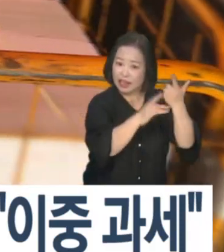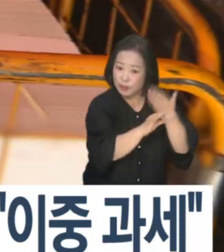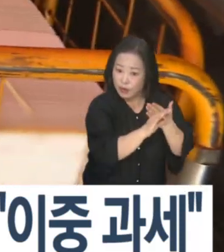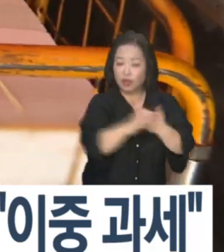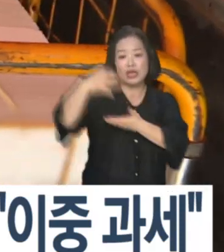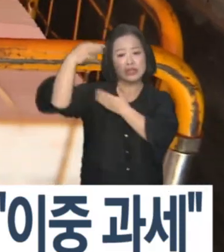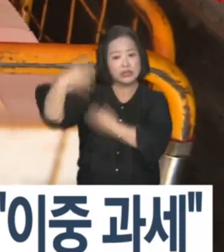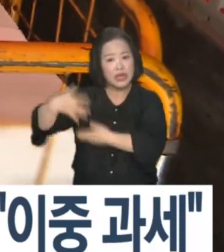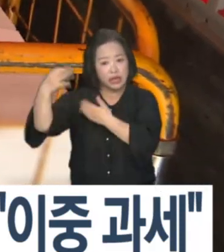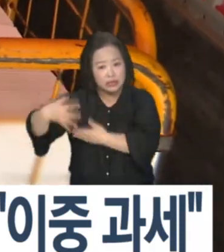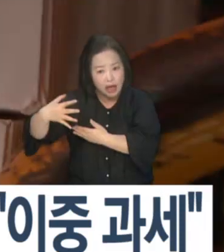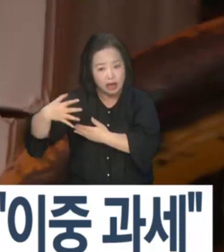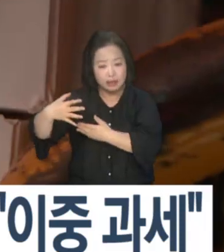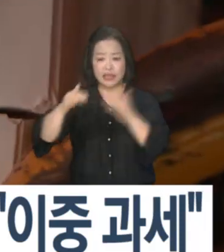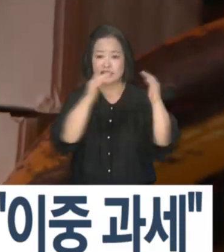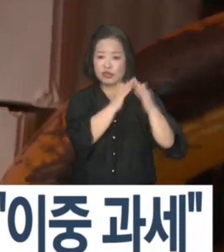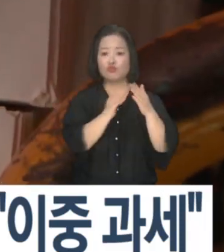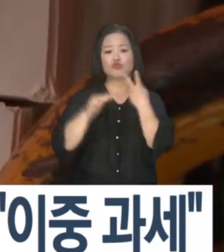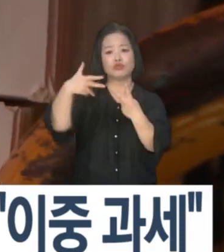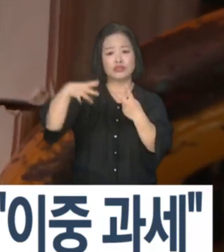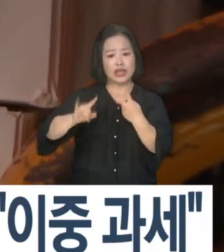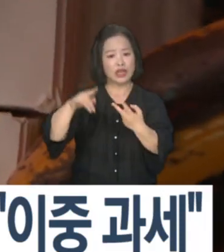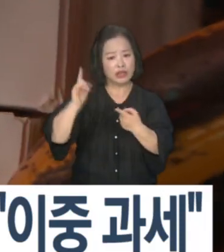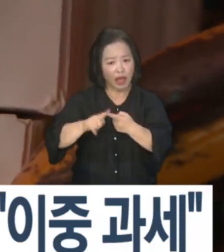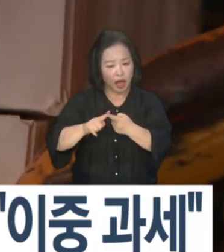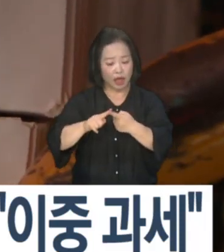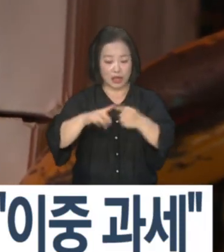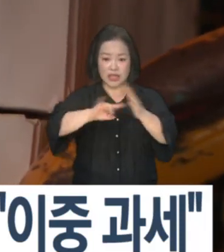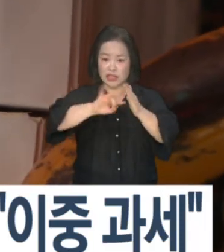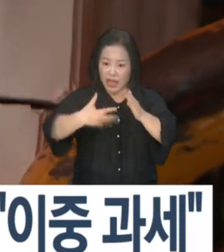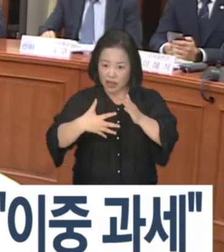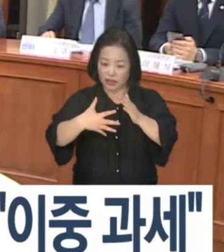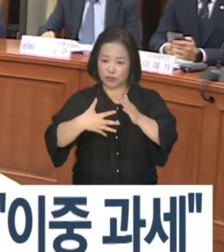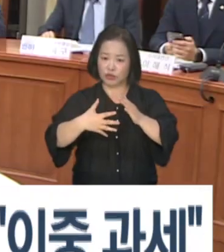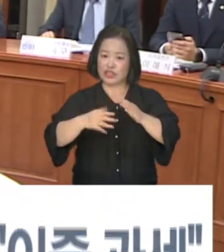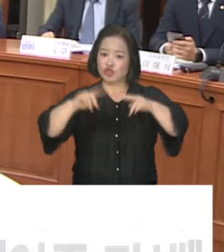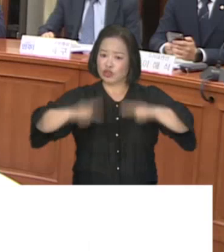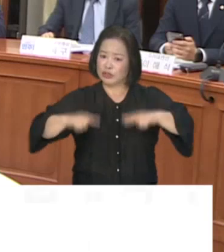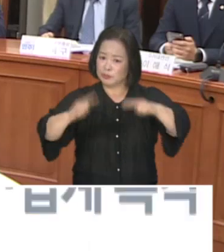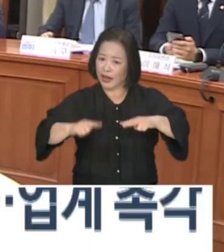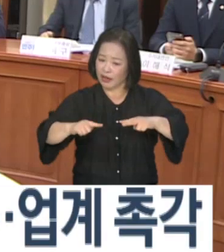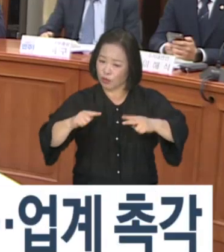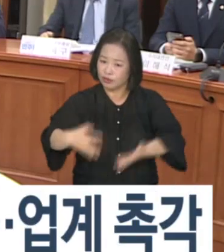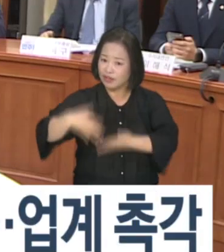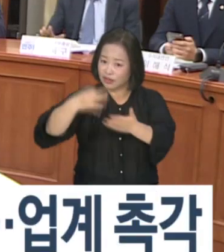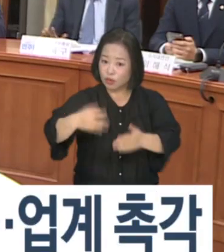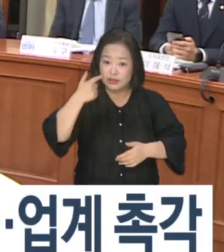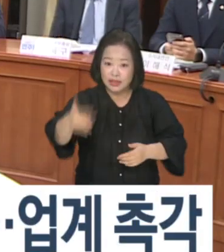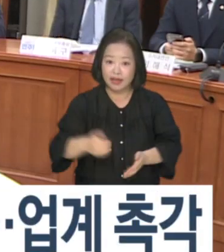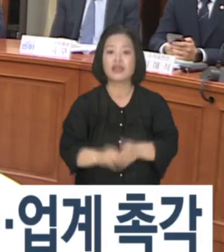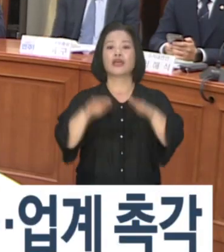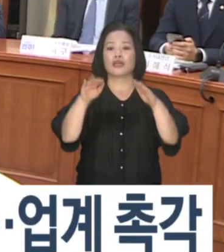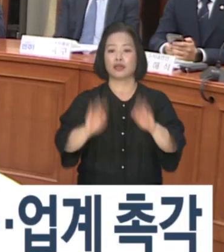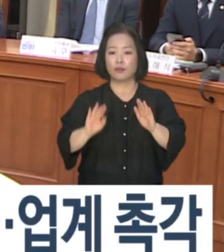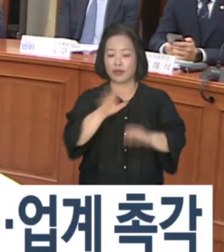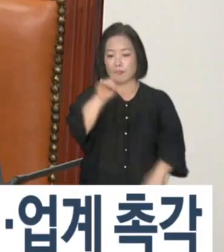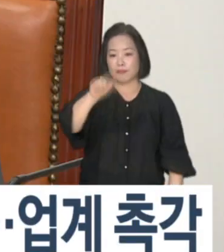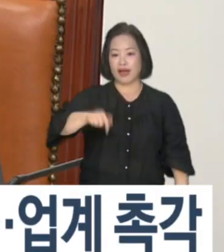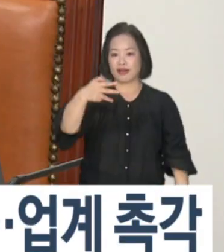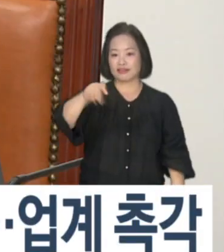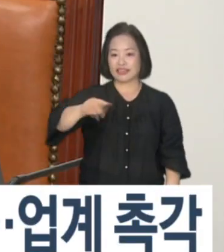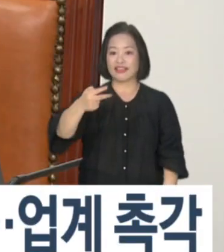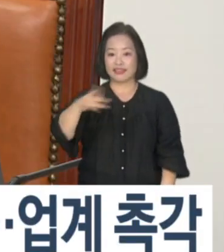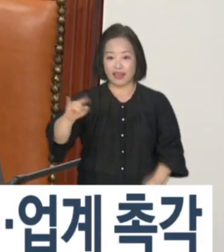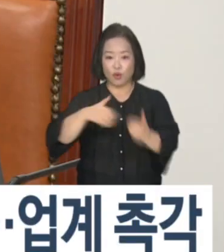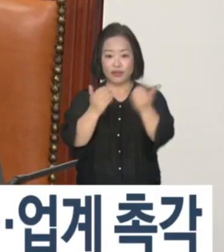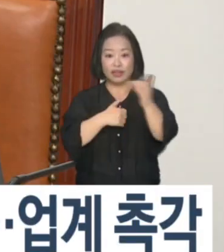중복되는 이중과세냐를 놓고 논란이 이어졌습니다. 최근 민주당 신임 원내대표인 박찬대 의원이